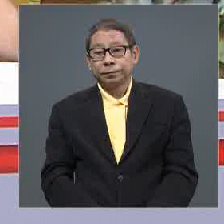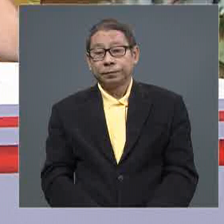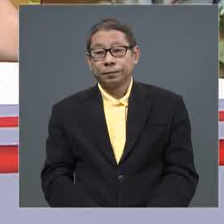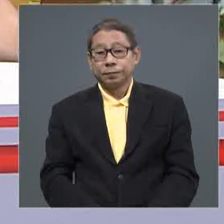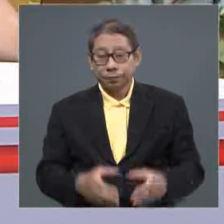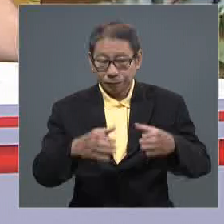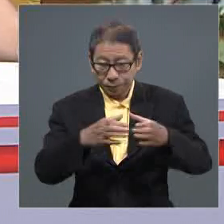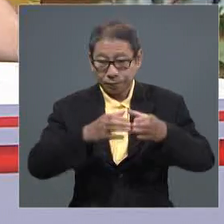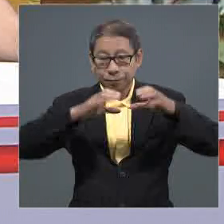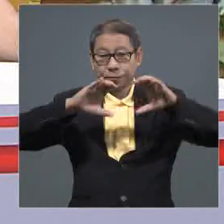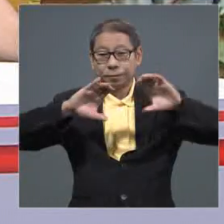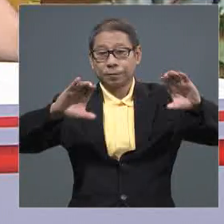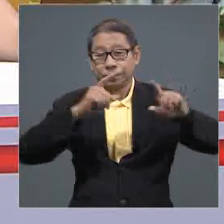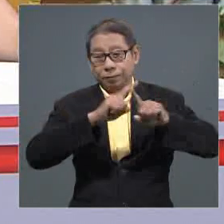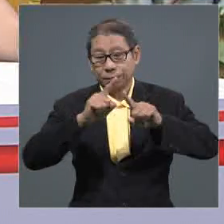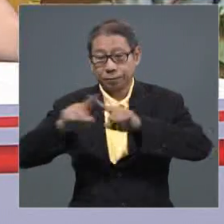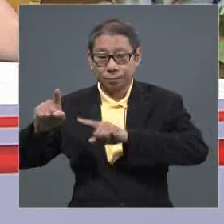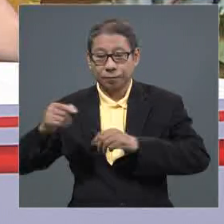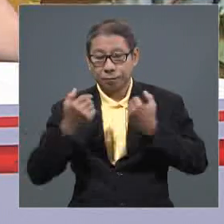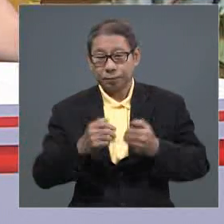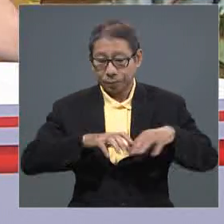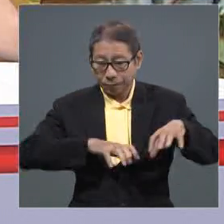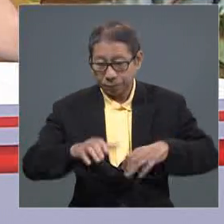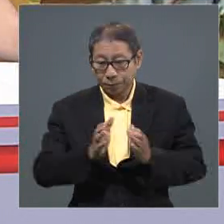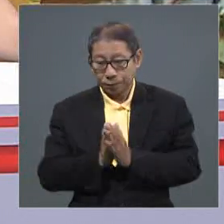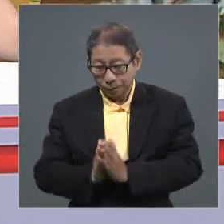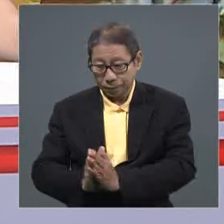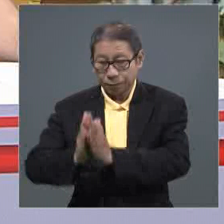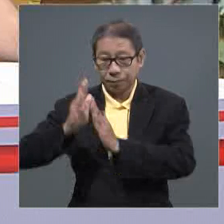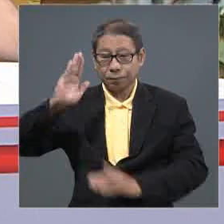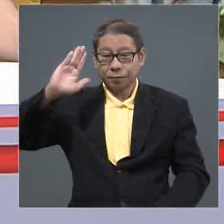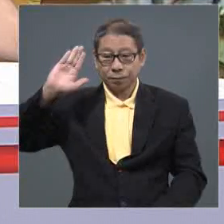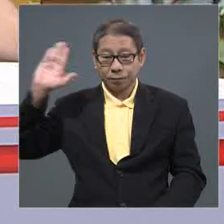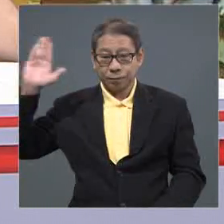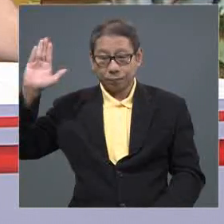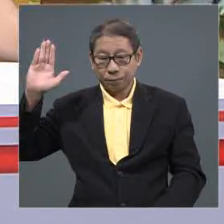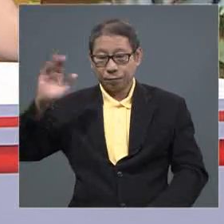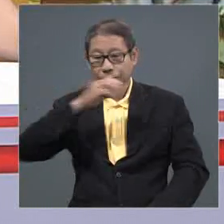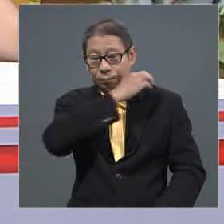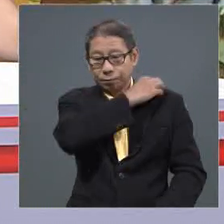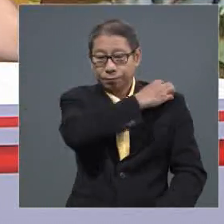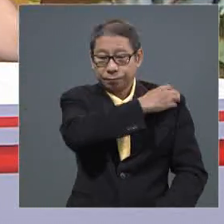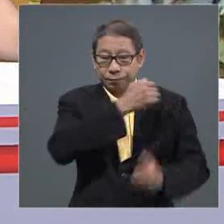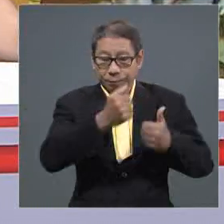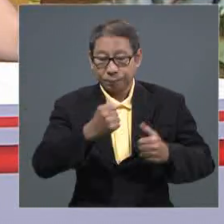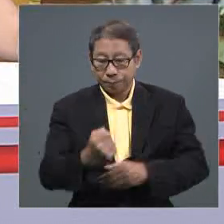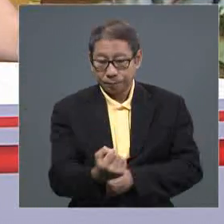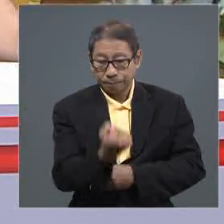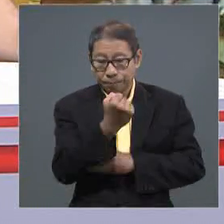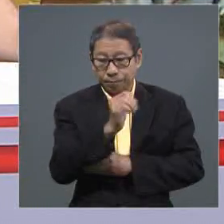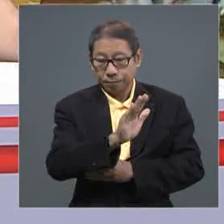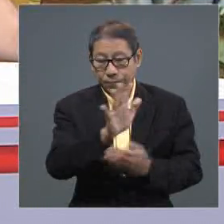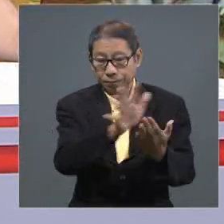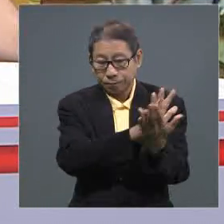ด้านหน่วยงานราชการต่างๆและก็รัฐวิสาหกิจก็ได้จัดพิธีถวายสัตย์ปฏิญาณเพื่อเป็นข้าราชการที่ดีและเป็นพลังของแผ่นดินประจ